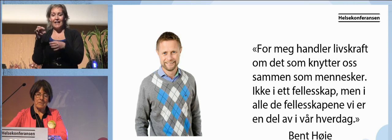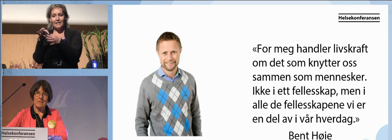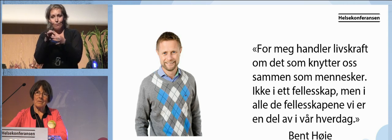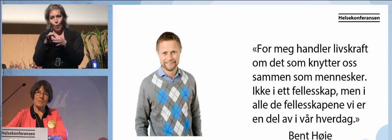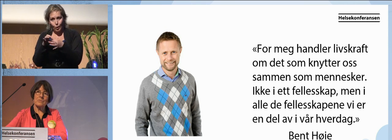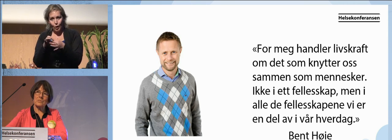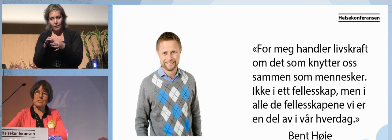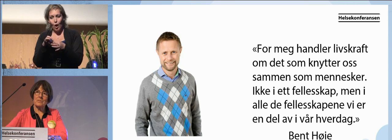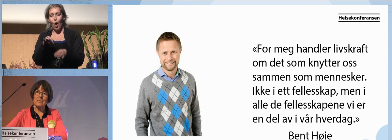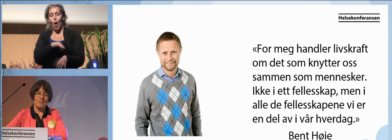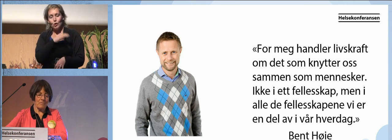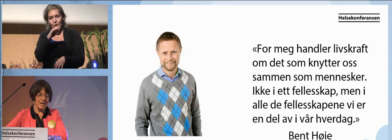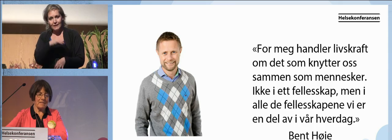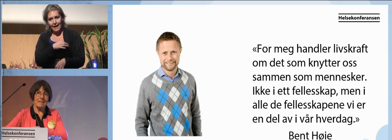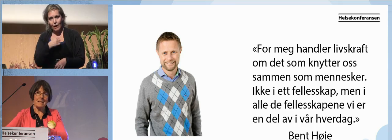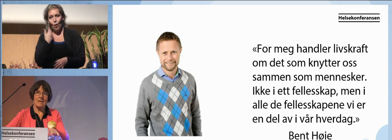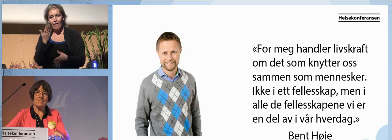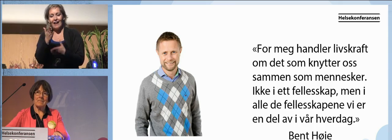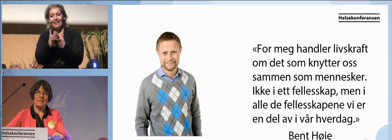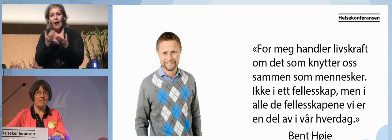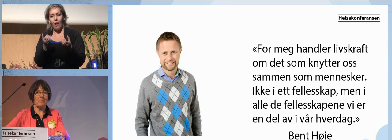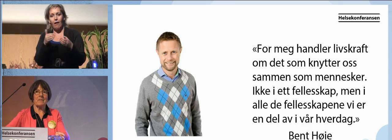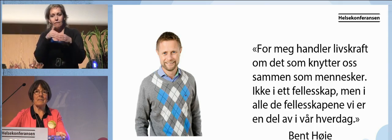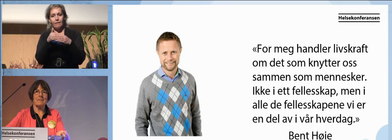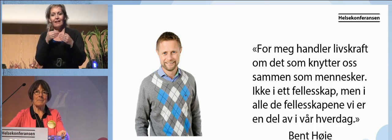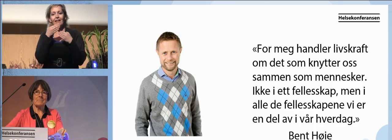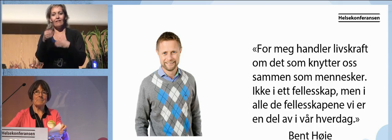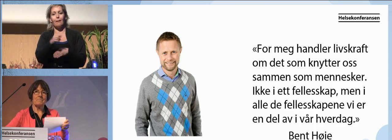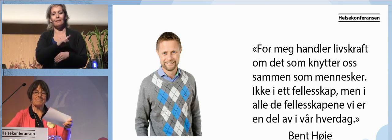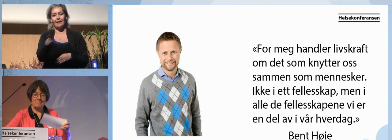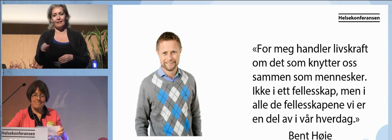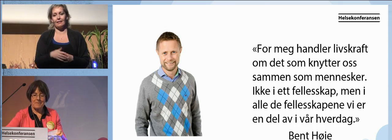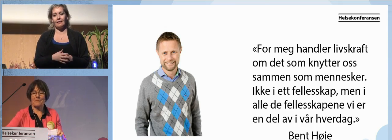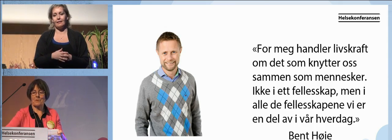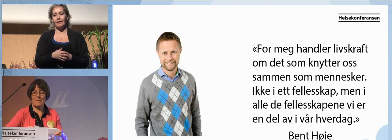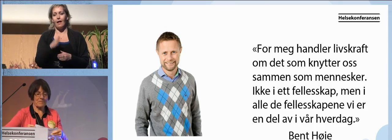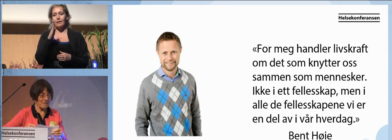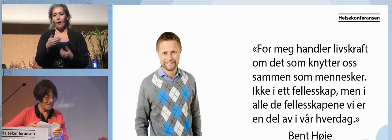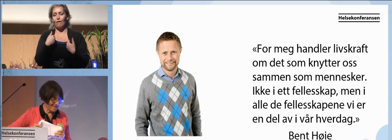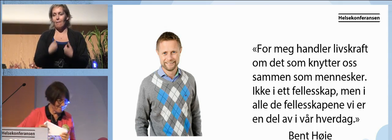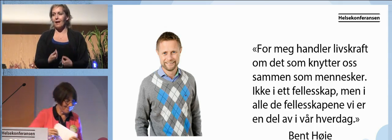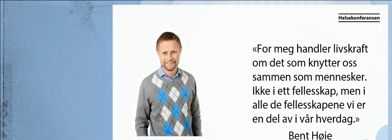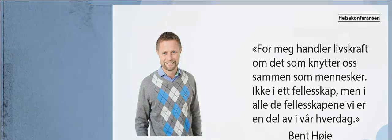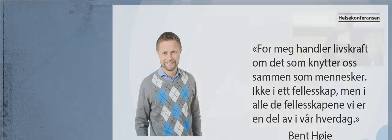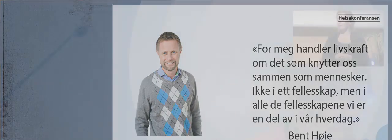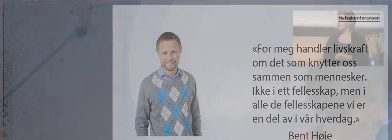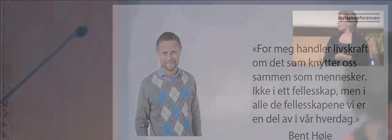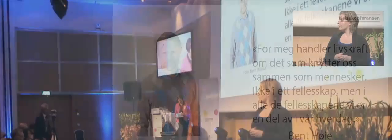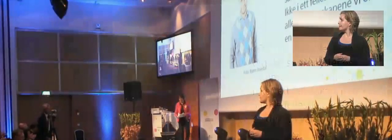pårørende ønsker å være en del av i fremtiden. Takk for oppmerksomheten.